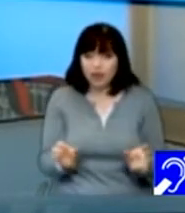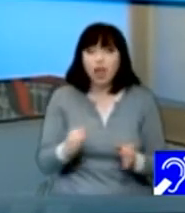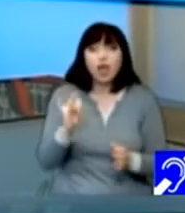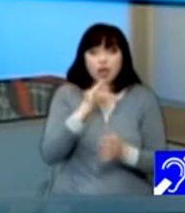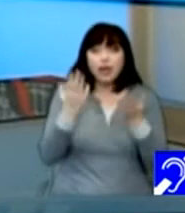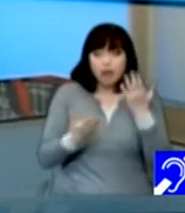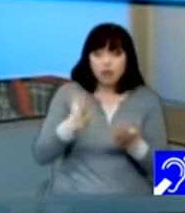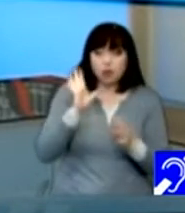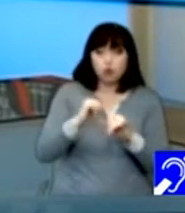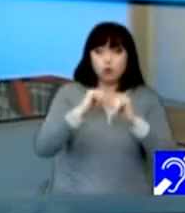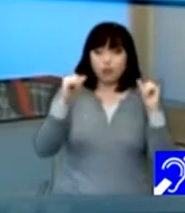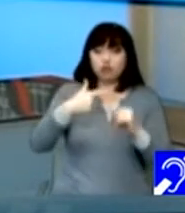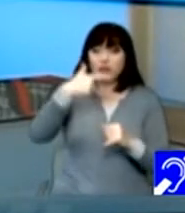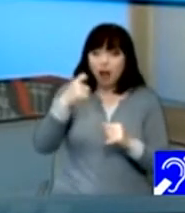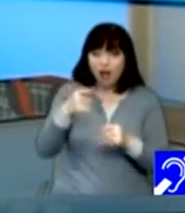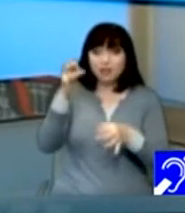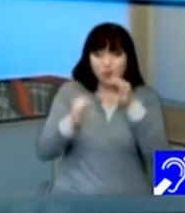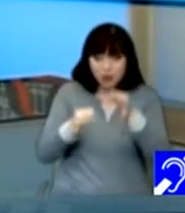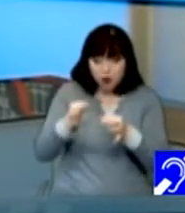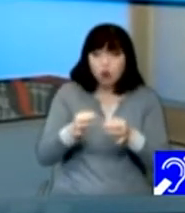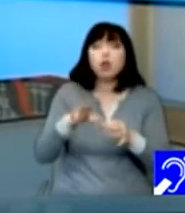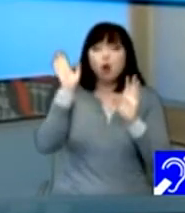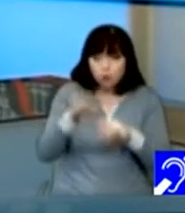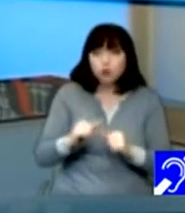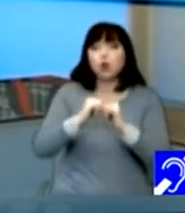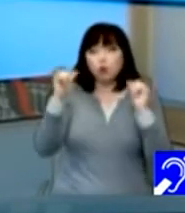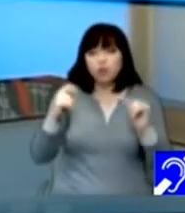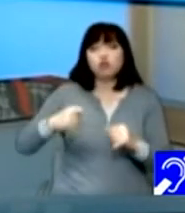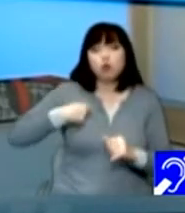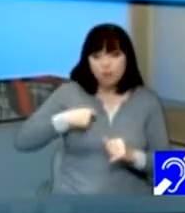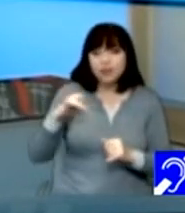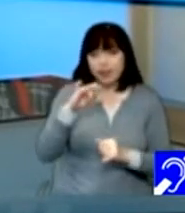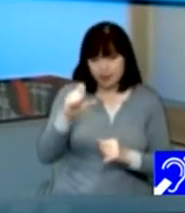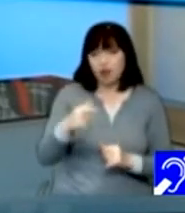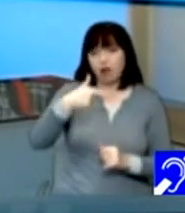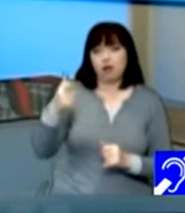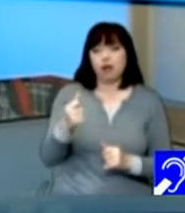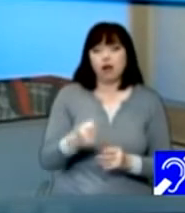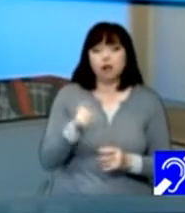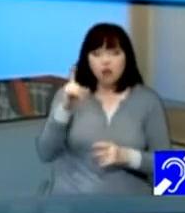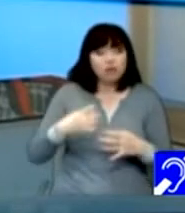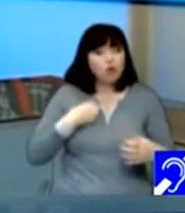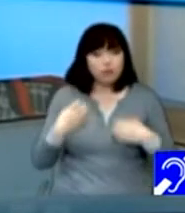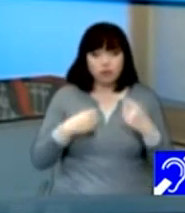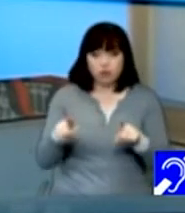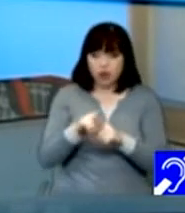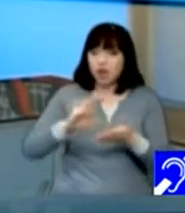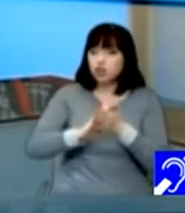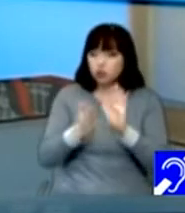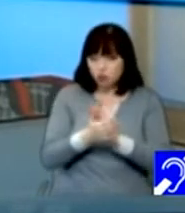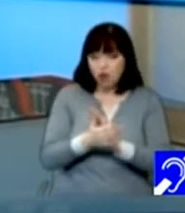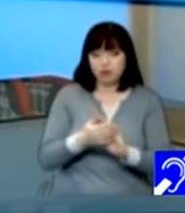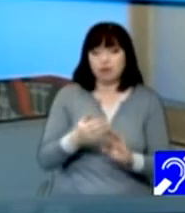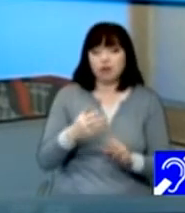care va crește tariful la gazele naturale, să fie crescute și compensațiile pentru gaze. Îngrijorată de situația socială este